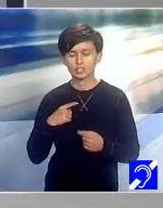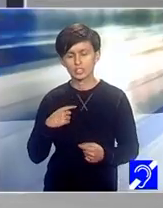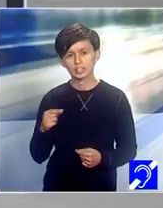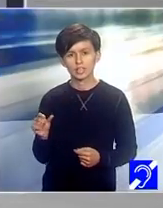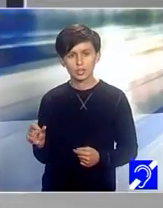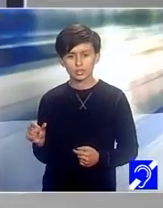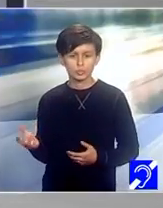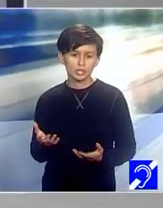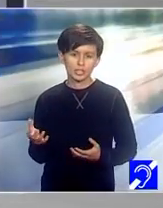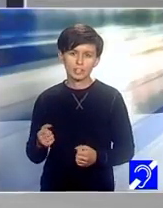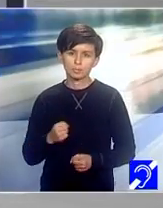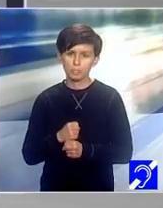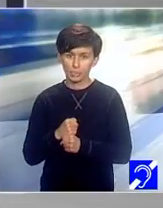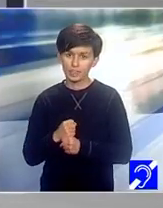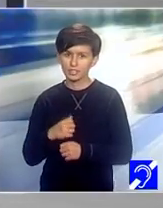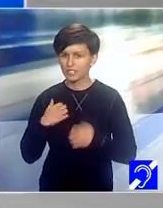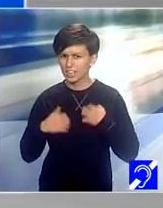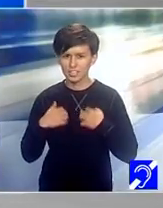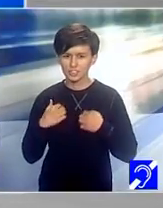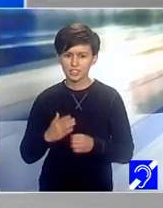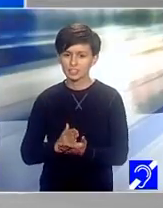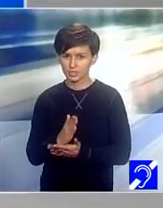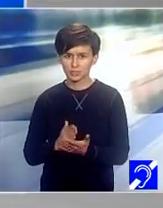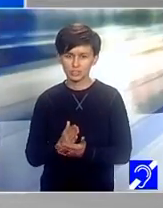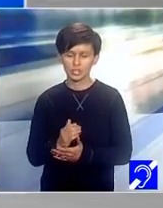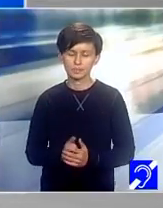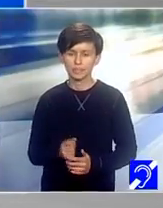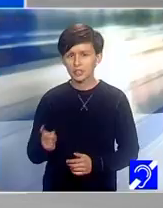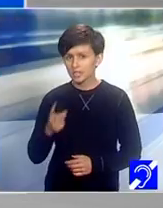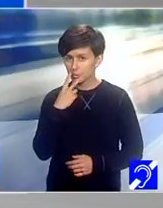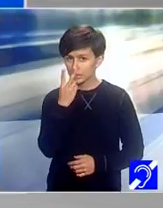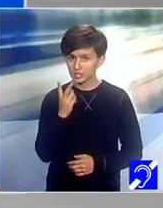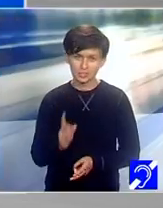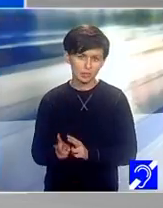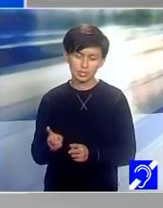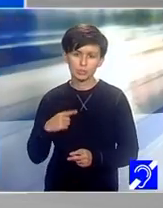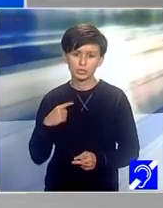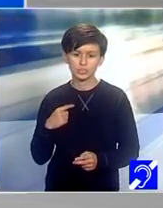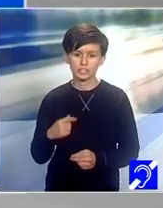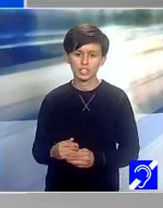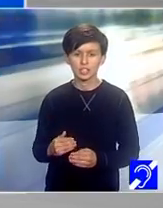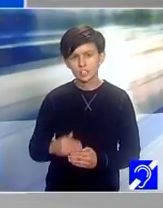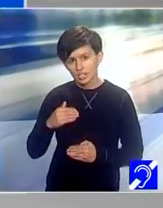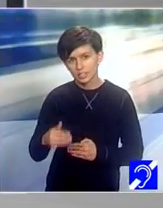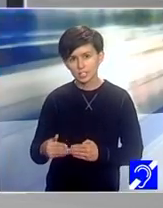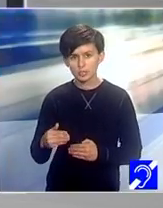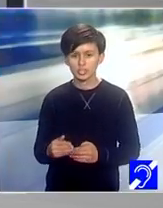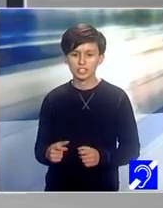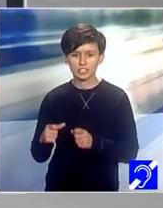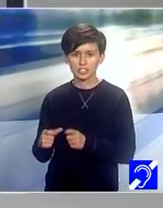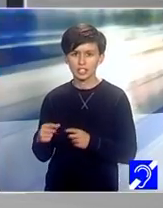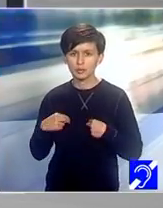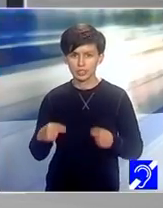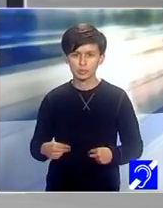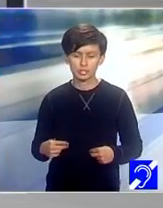cu siguranță vâlvă în continuare. De văzut cum va trece până la urmă, în ce formă, de Camera sigur, Deputaților. Și în